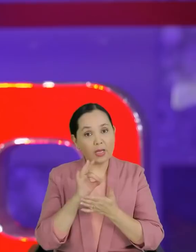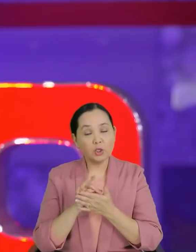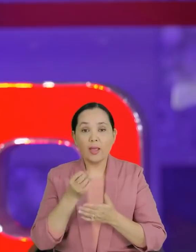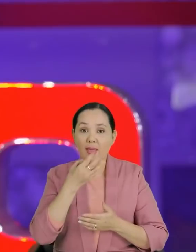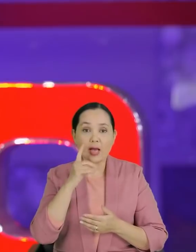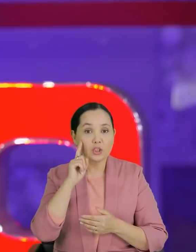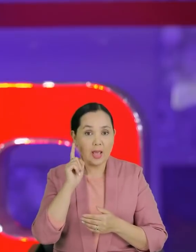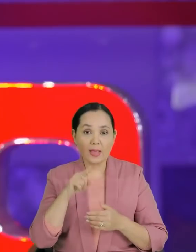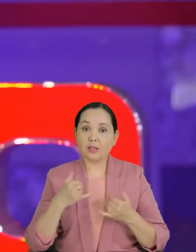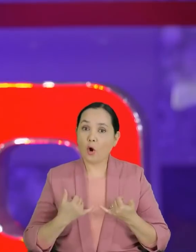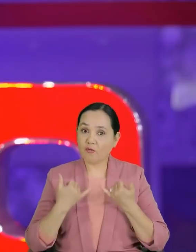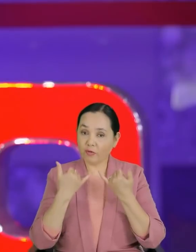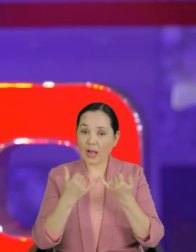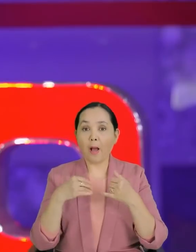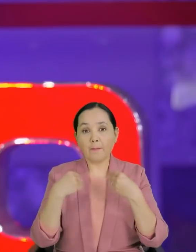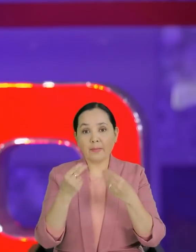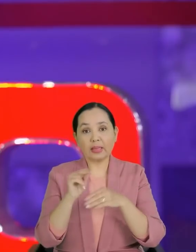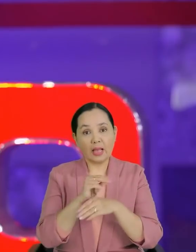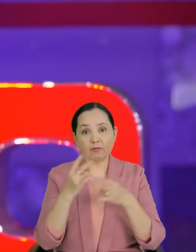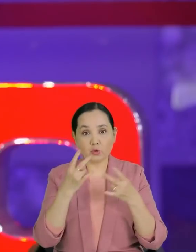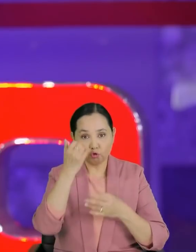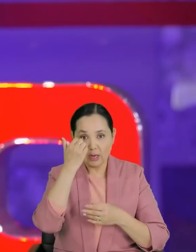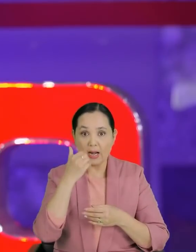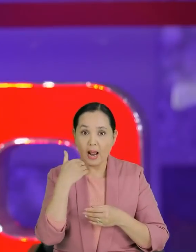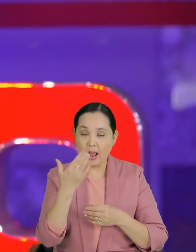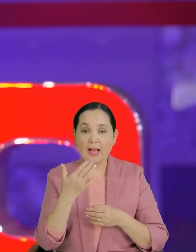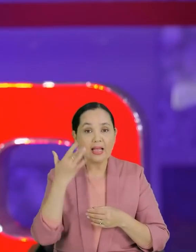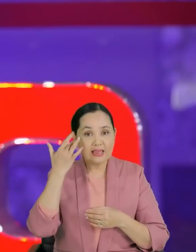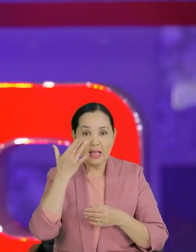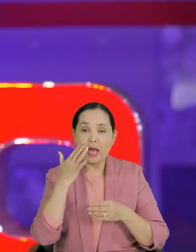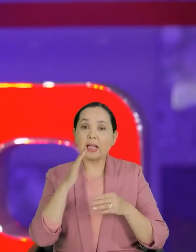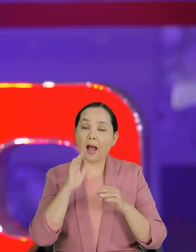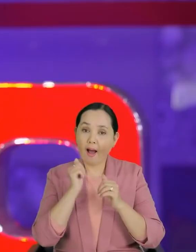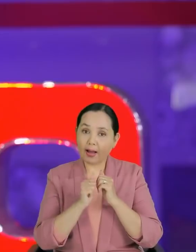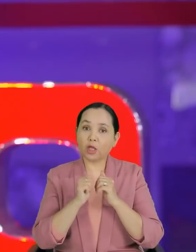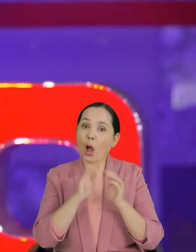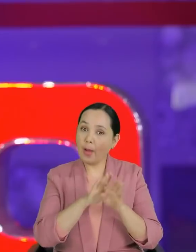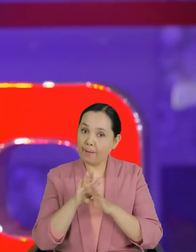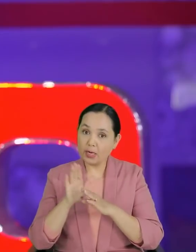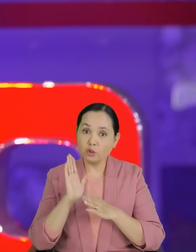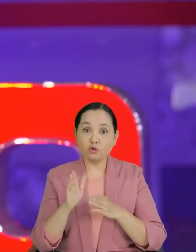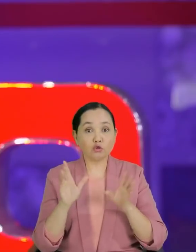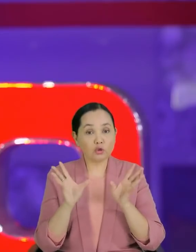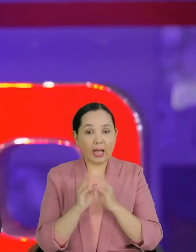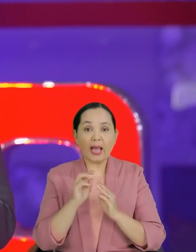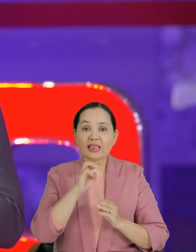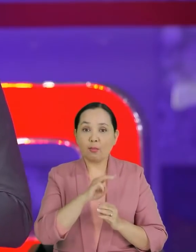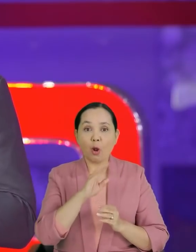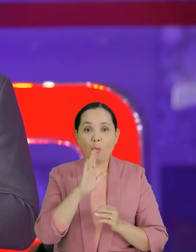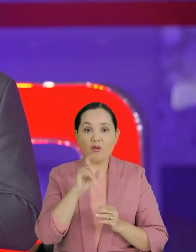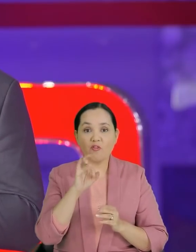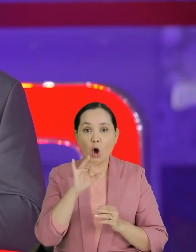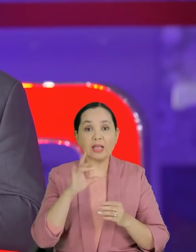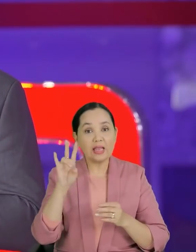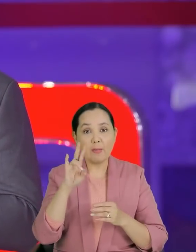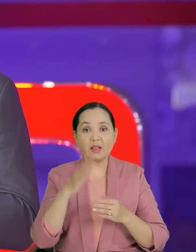mas'uliyatliligini yaxshi e'tirof etishadi. Bergan tarbiyangiz uchun rahmat va niyatlaringiz har doim amalga oshsin. Shuningdek, Temur Malik Vohidov